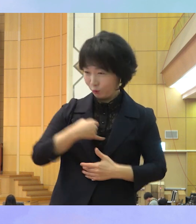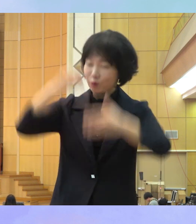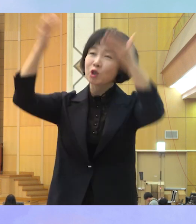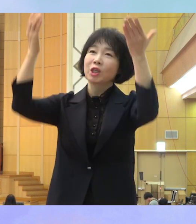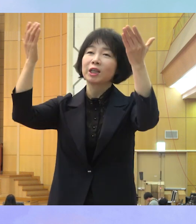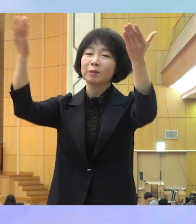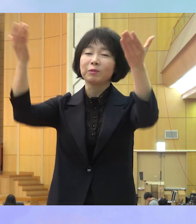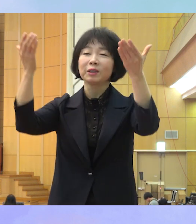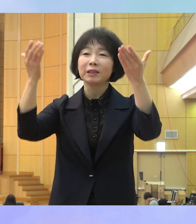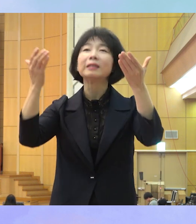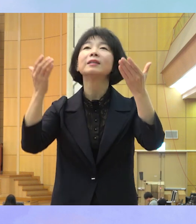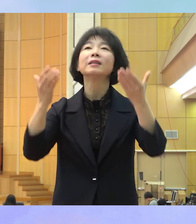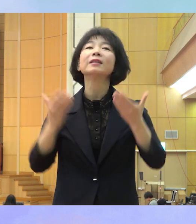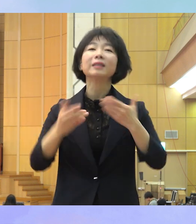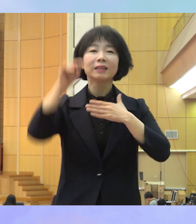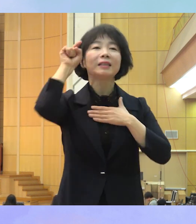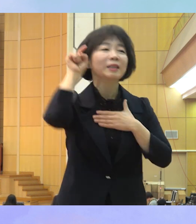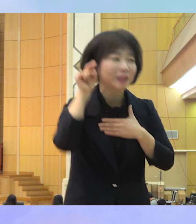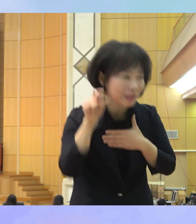내게 주심을